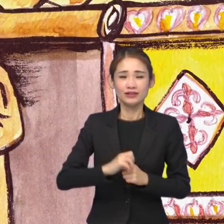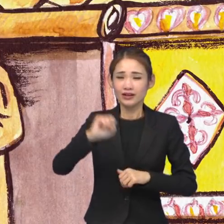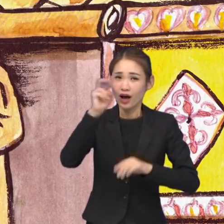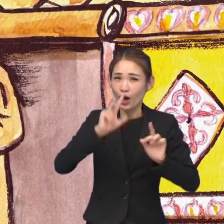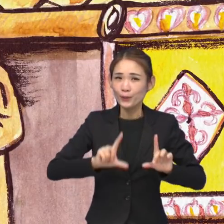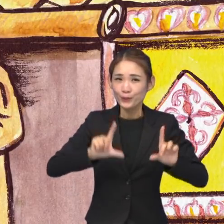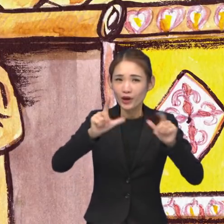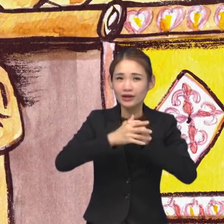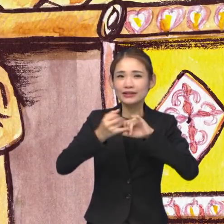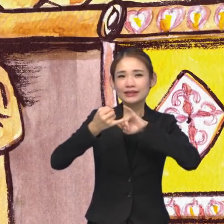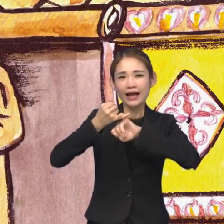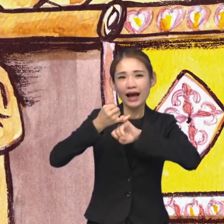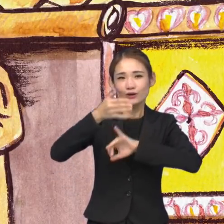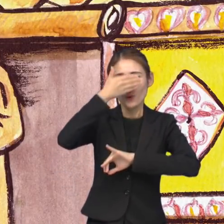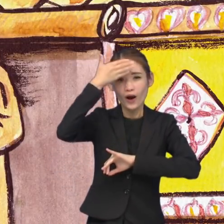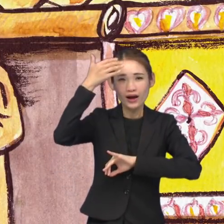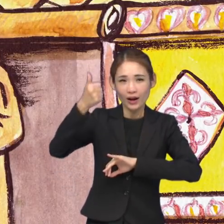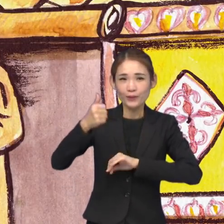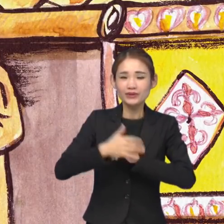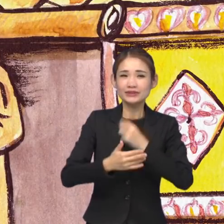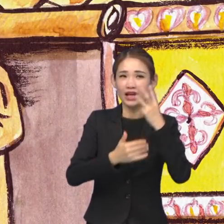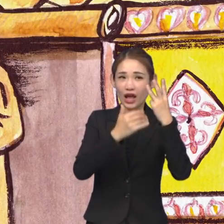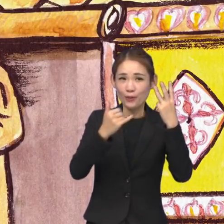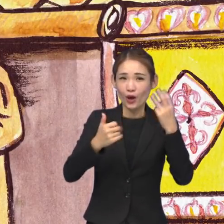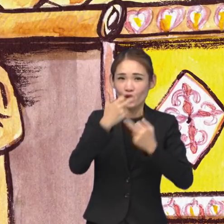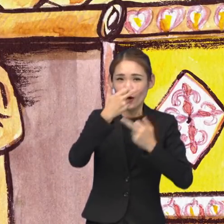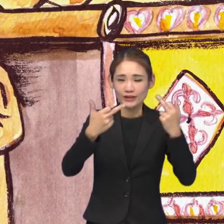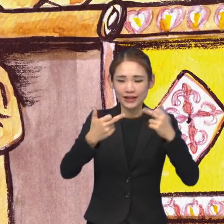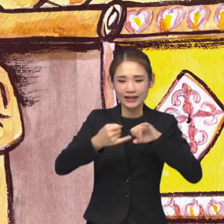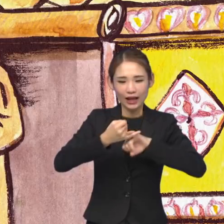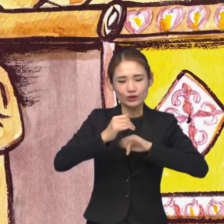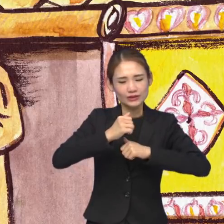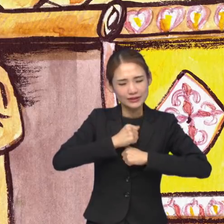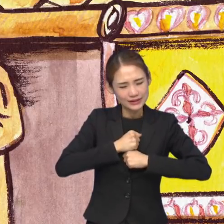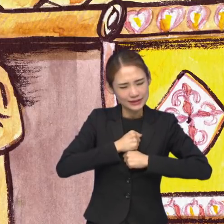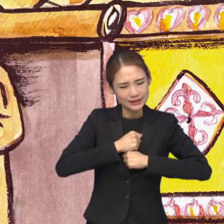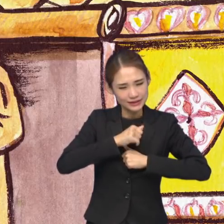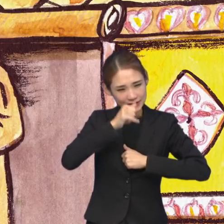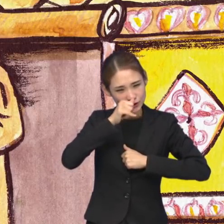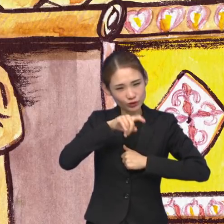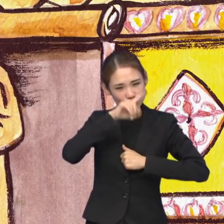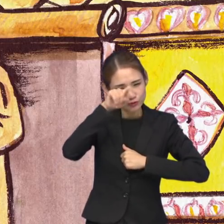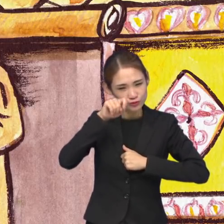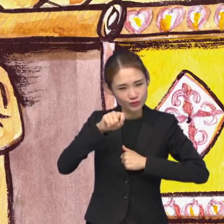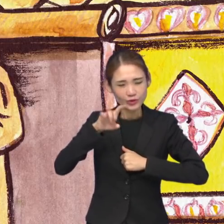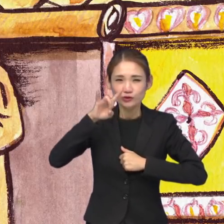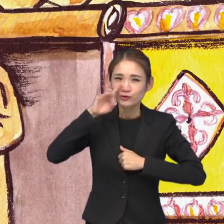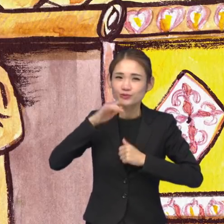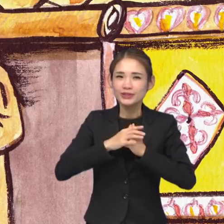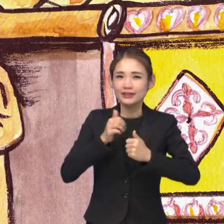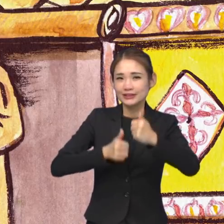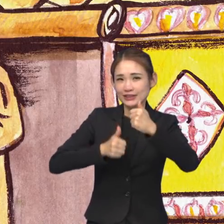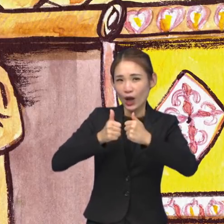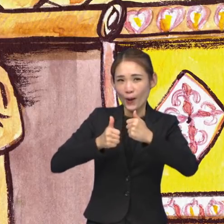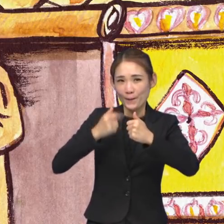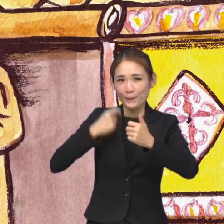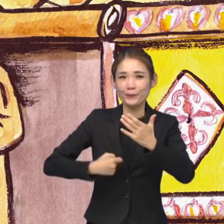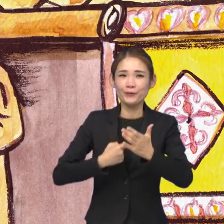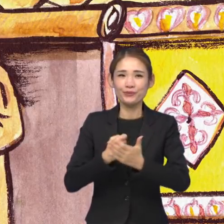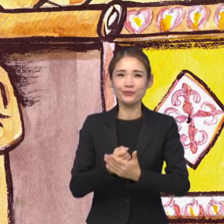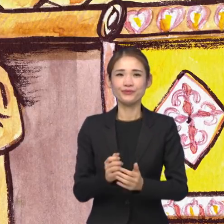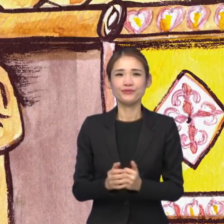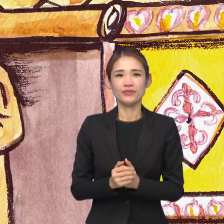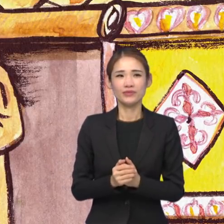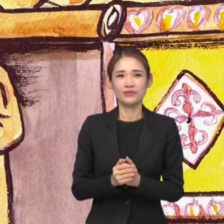어느날 약속하 라 보지는 3형제가 약속을 잘 지키고 있는지 궁금해서 취업에 보기로 결심 했어요